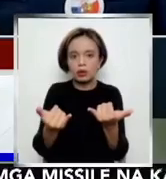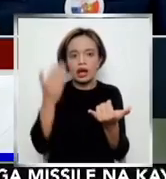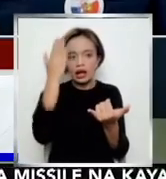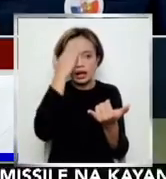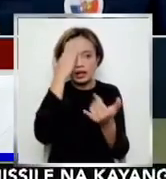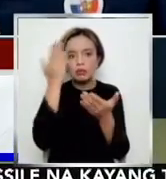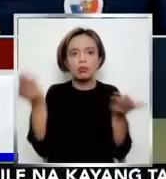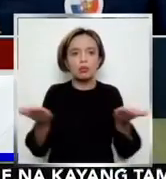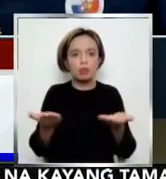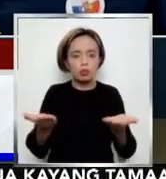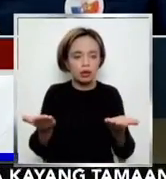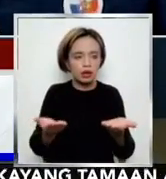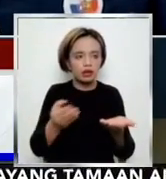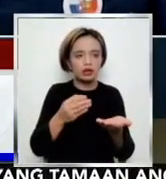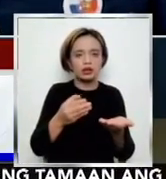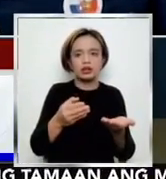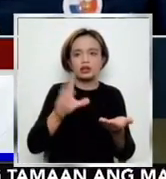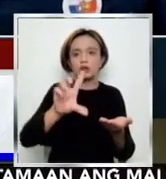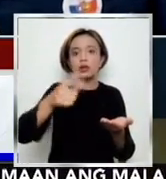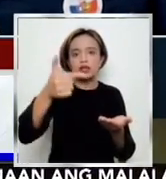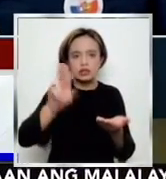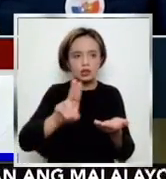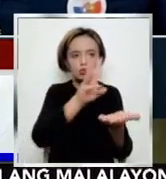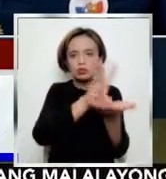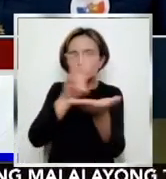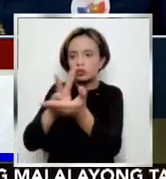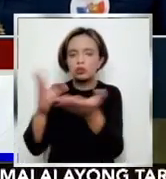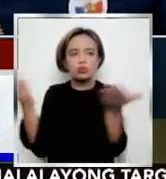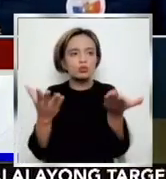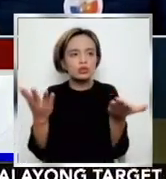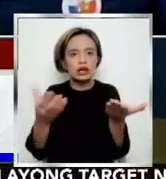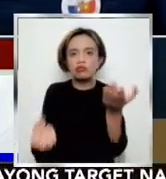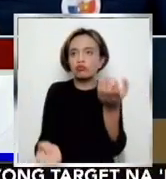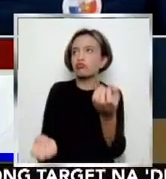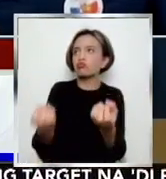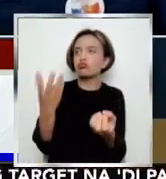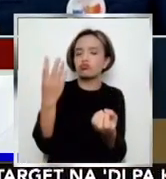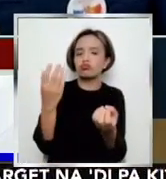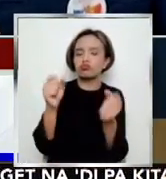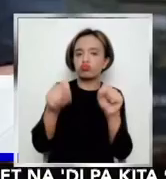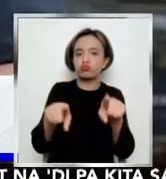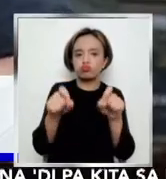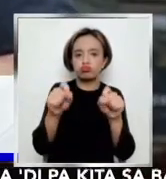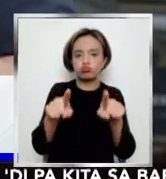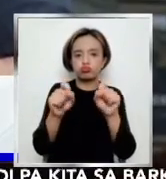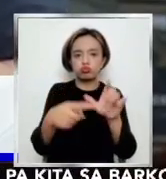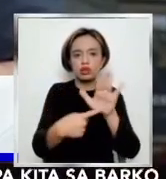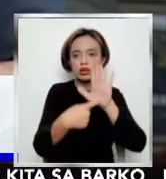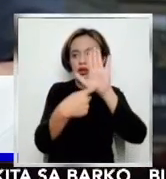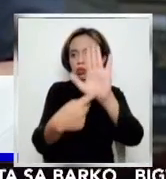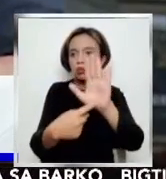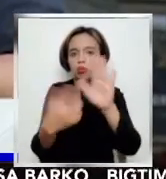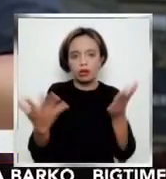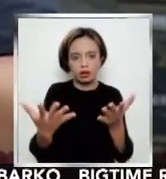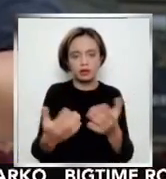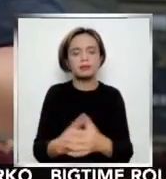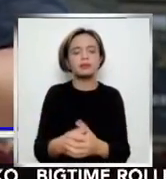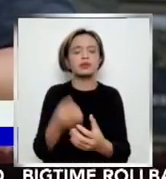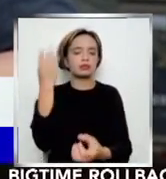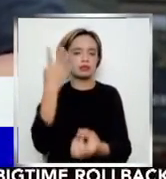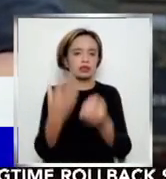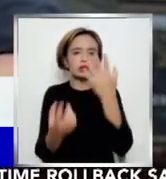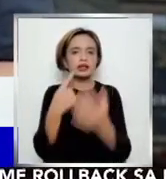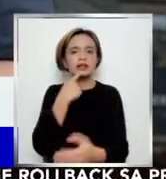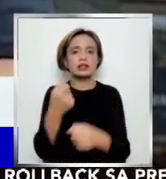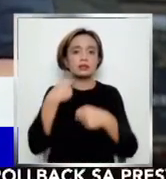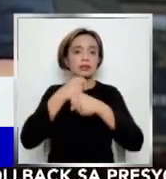respective LGUs para dyan po i-display ng mga retailers po natin yung kanilang ibebentang paputok. Ayon sa grupo ng manufacturers